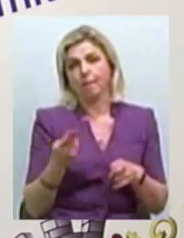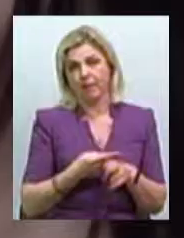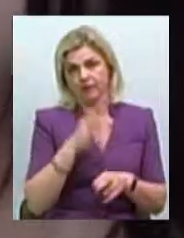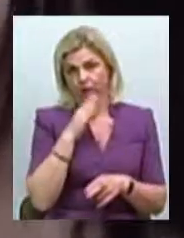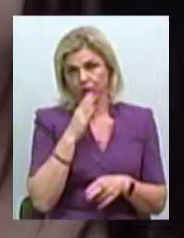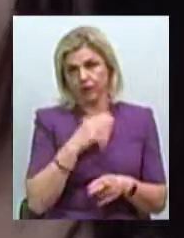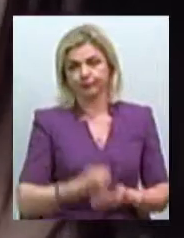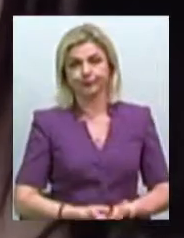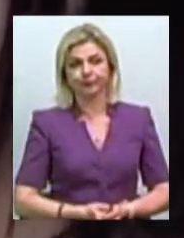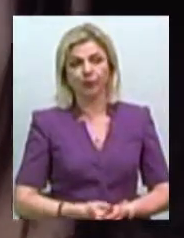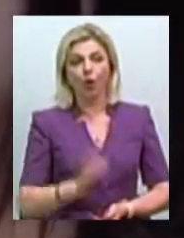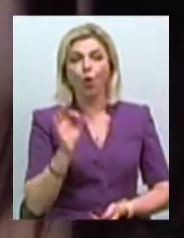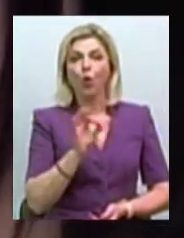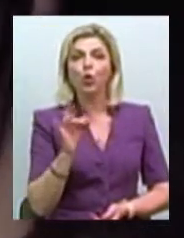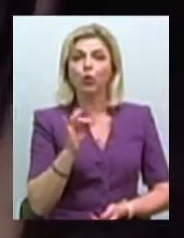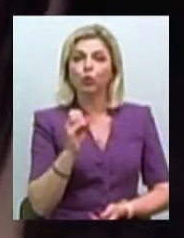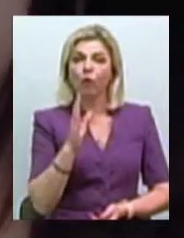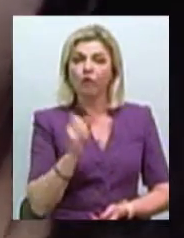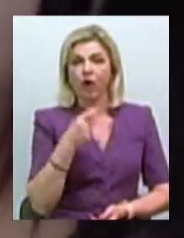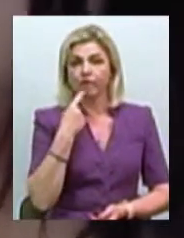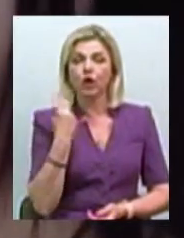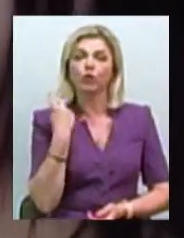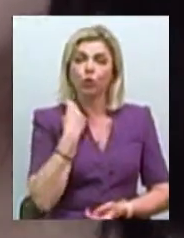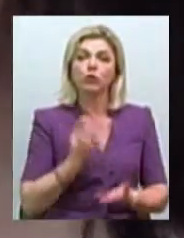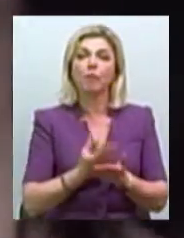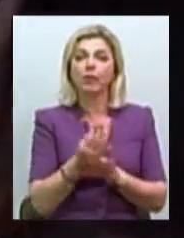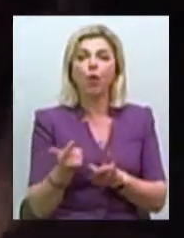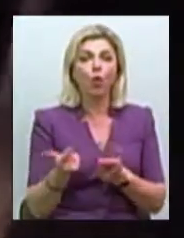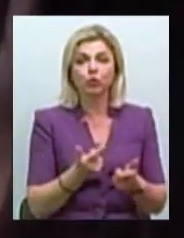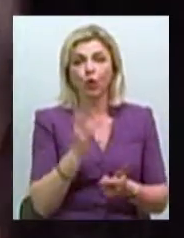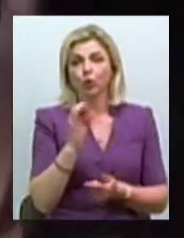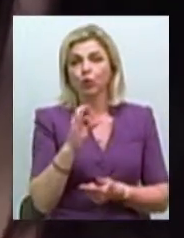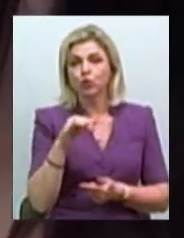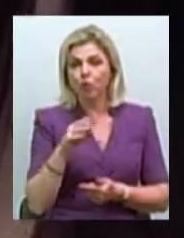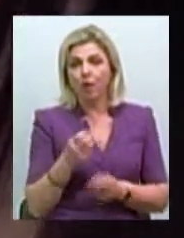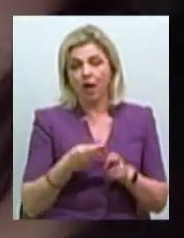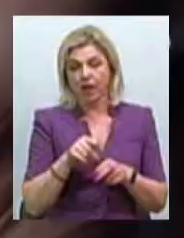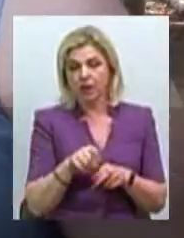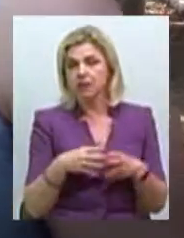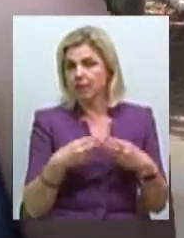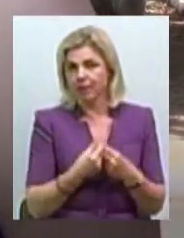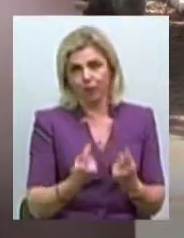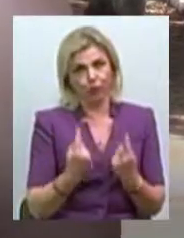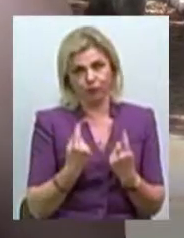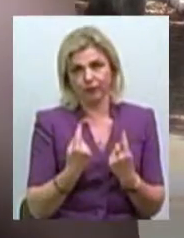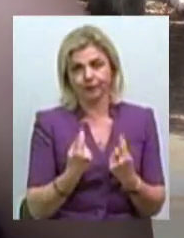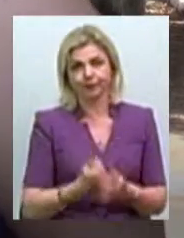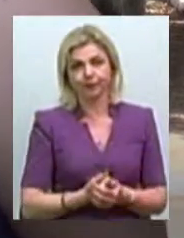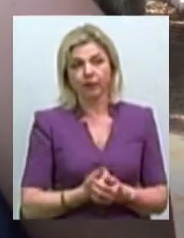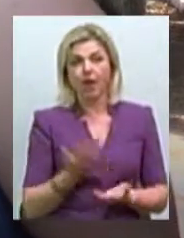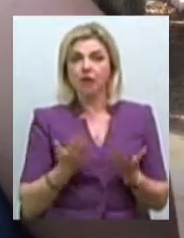води. Ольга Рудова говорить, борг сплатити готова, але вся сума для її сім'ї завелика. Якщо б